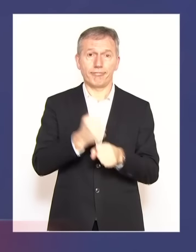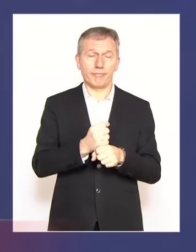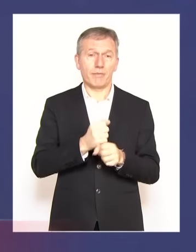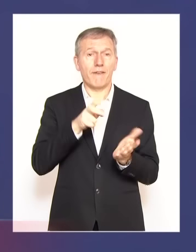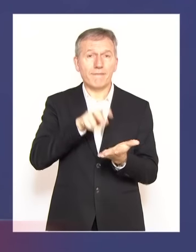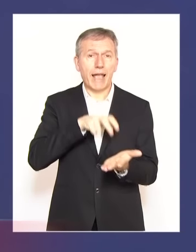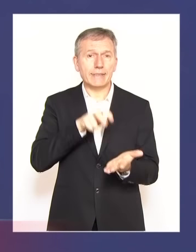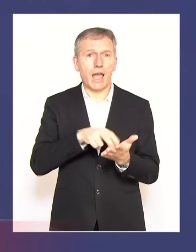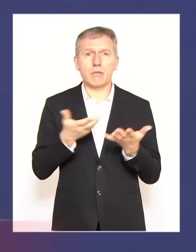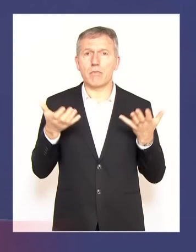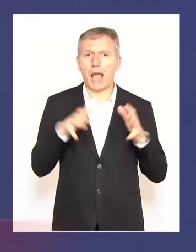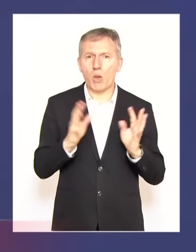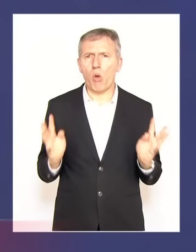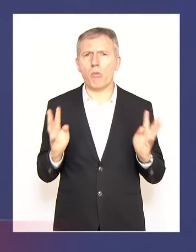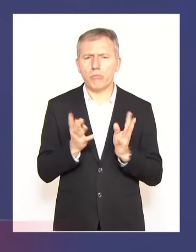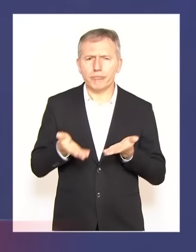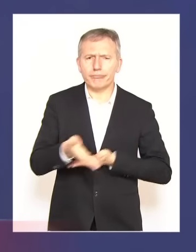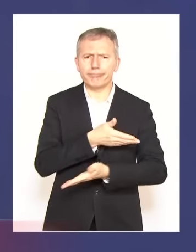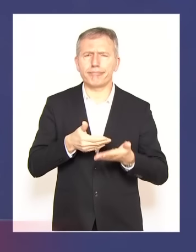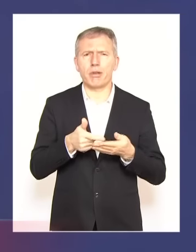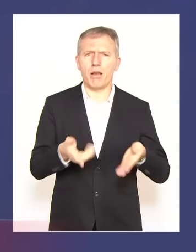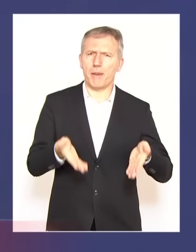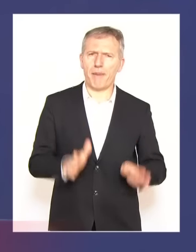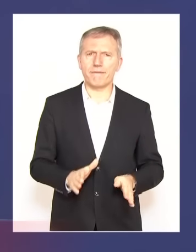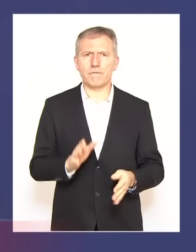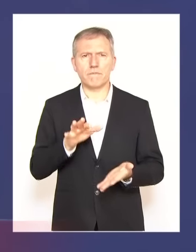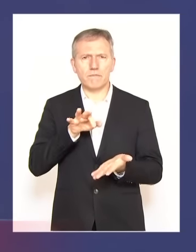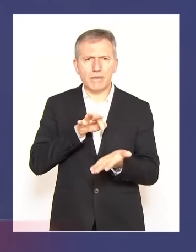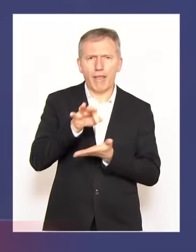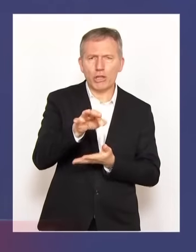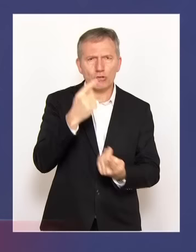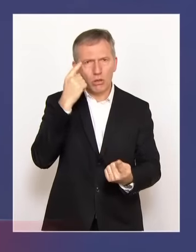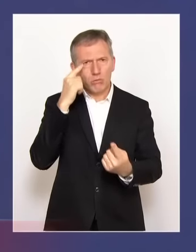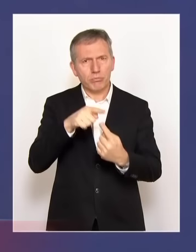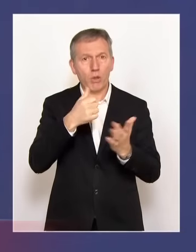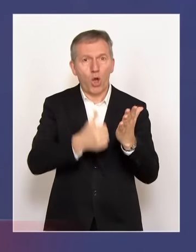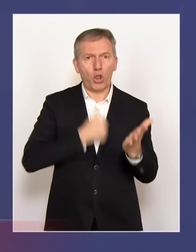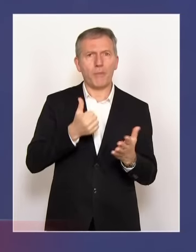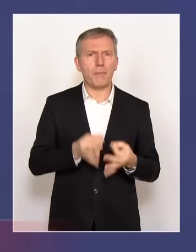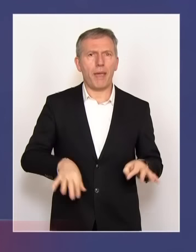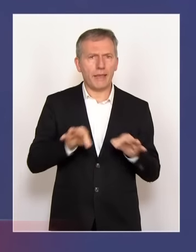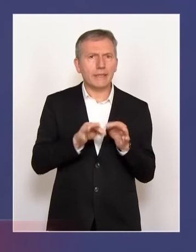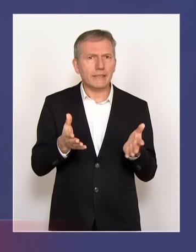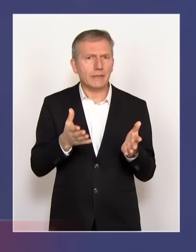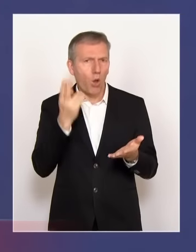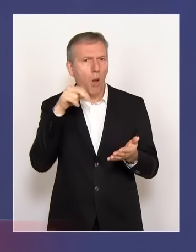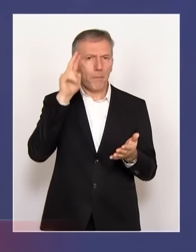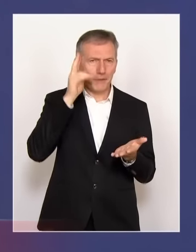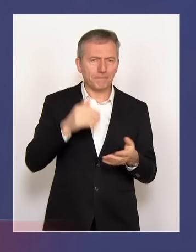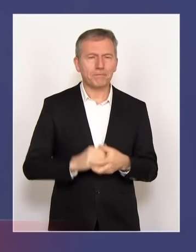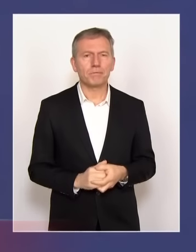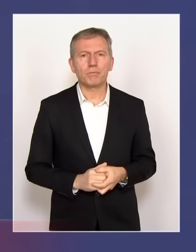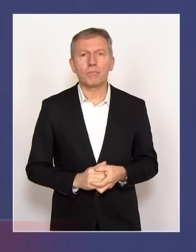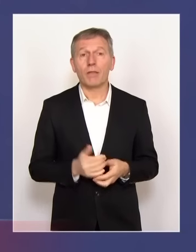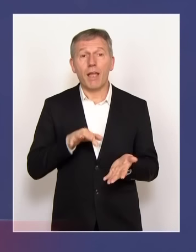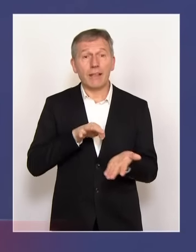Versailles, une vraie stratégie d'autonomie. Oui, cette autonomie stratégique dont on a à ce